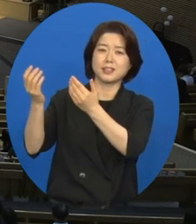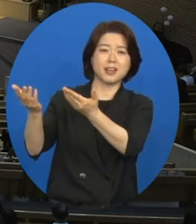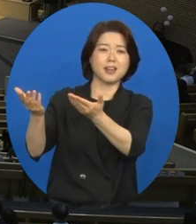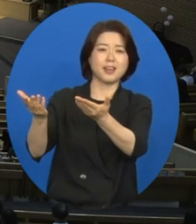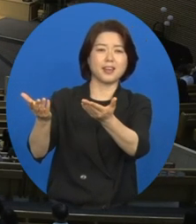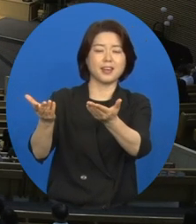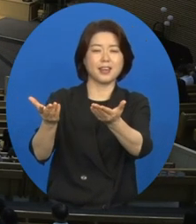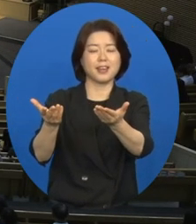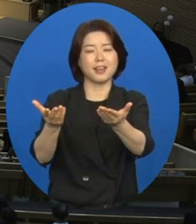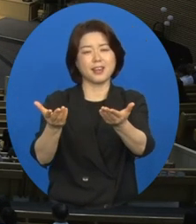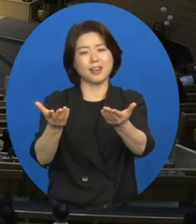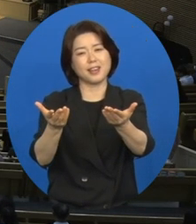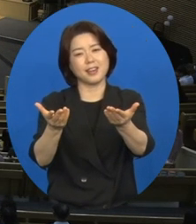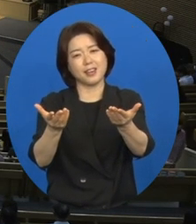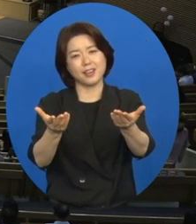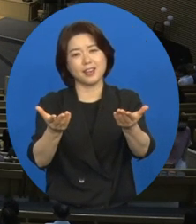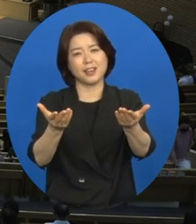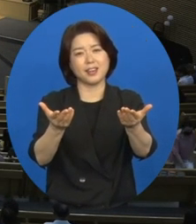말씀하시네.